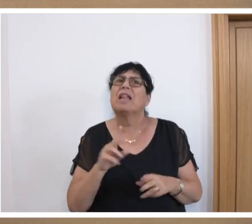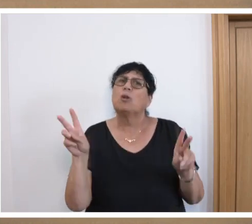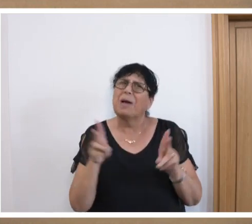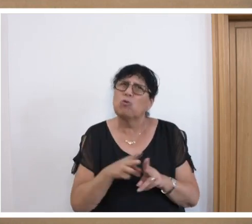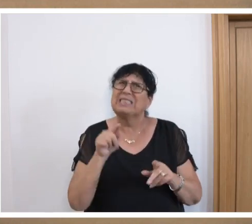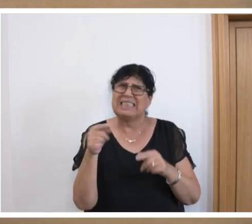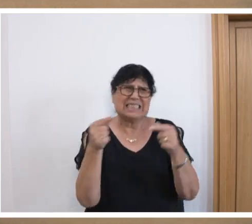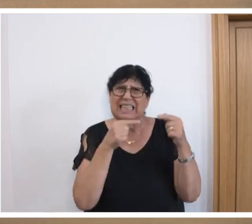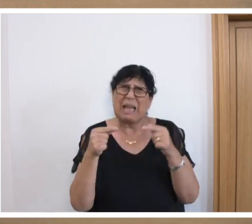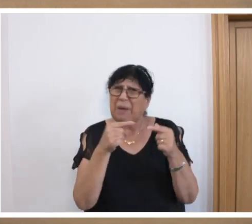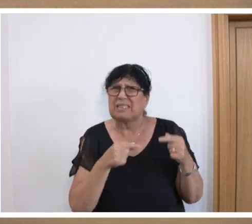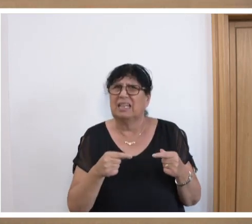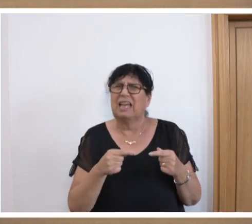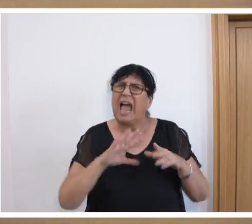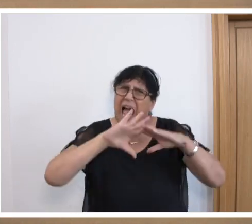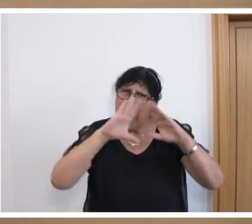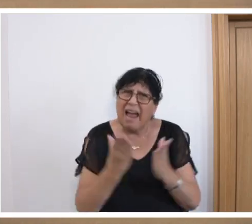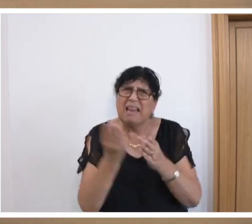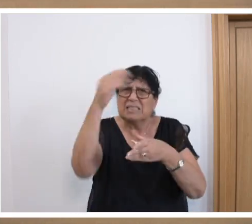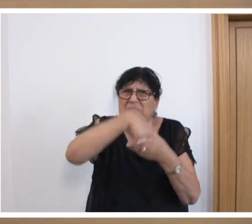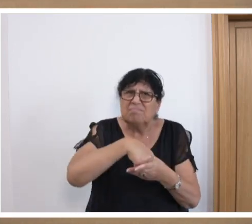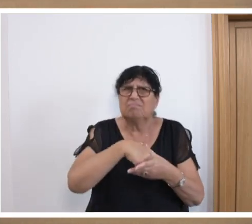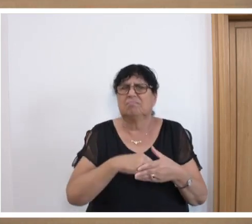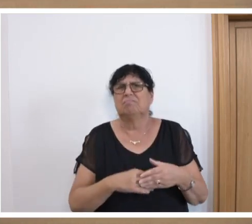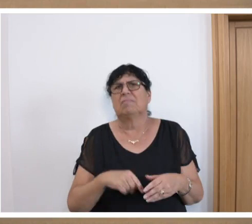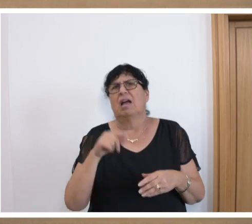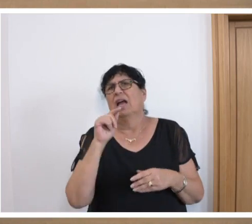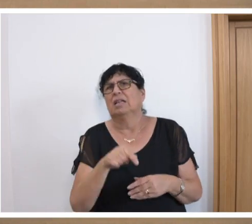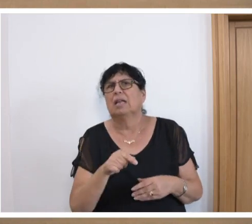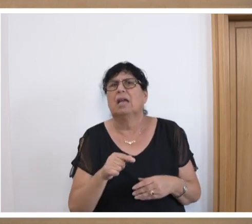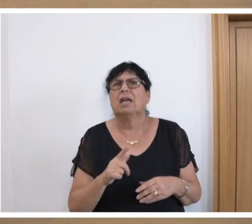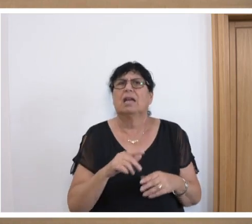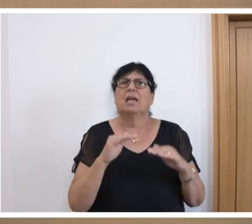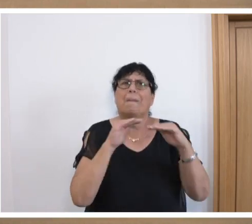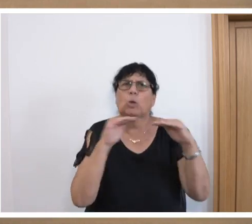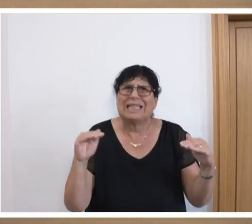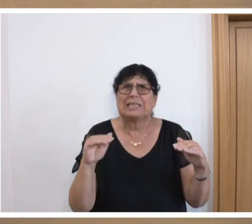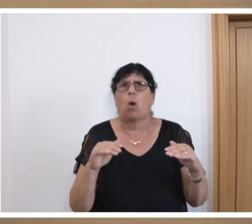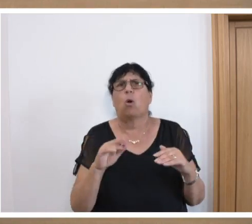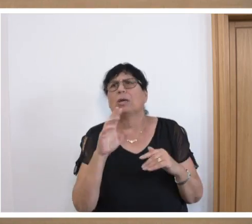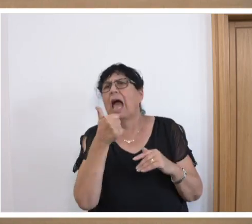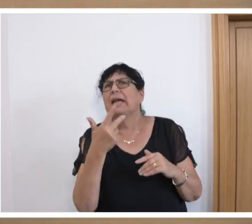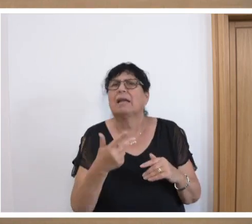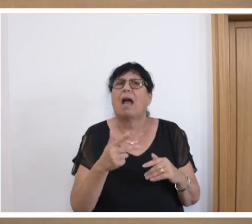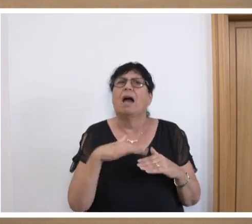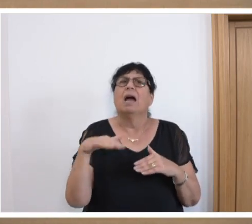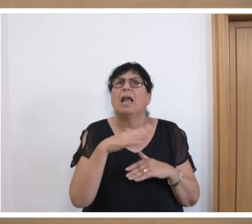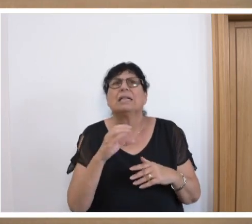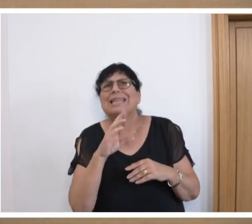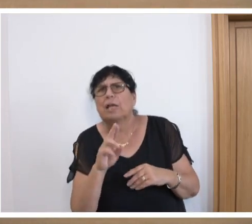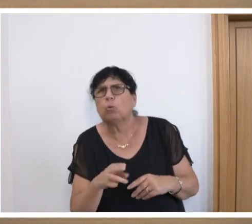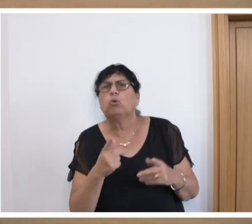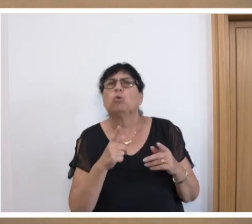diese Debatte alles mit reinzupacken. Mal packen wir noch im Prinzip die Position einiger Landesverbände der CDU mit rein.